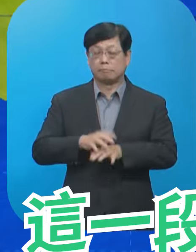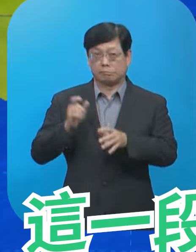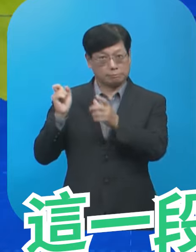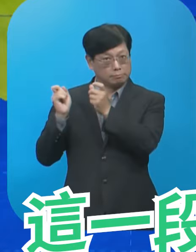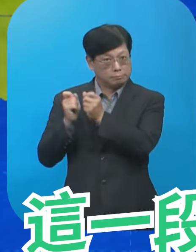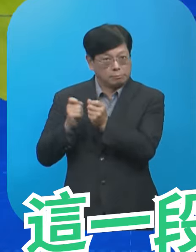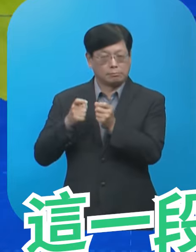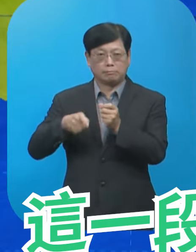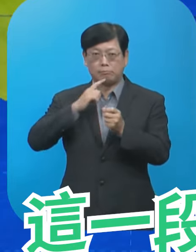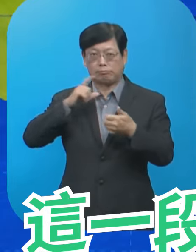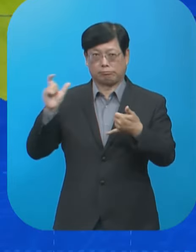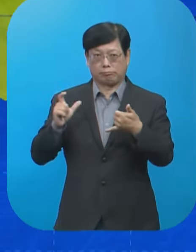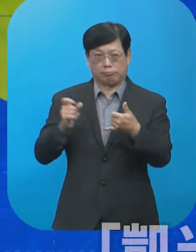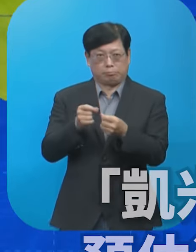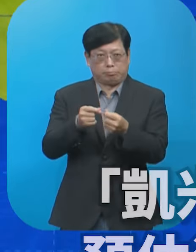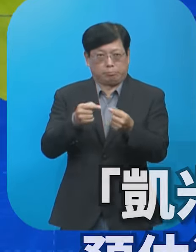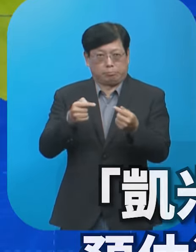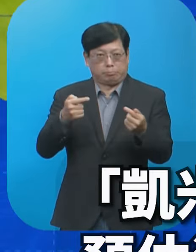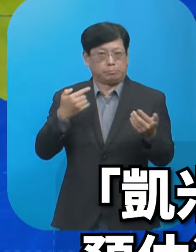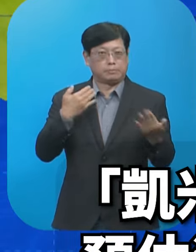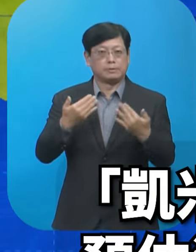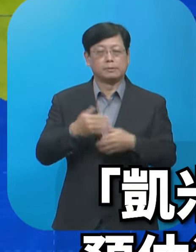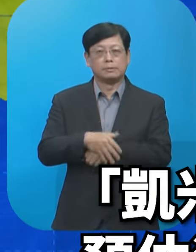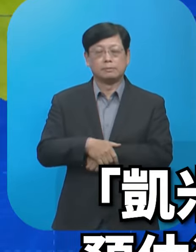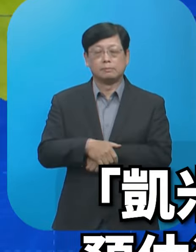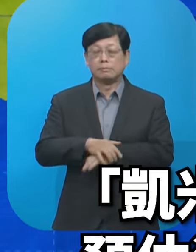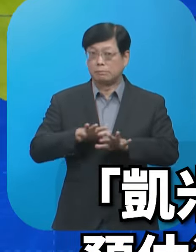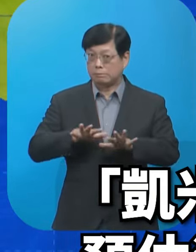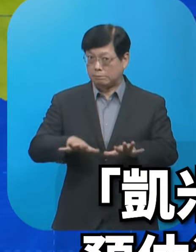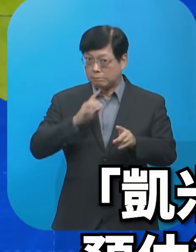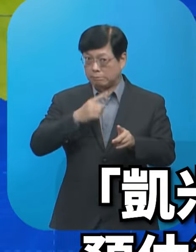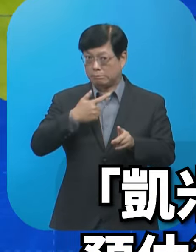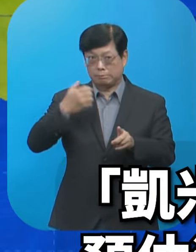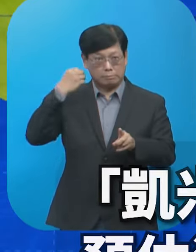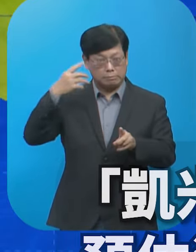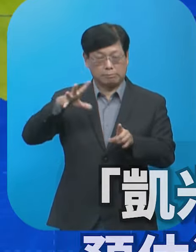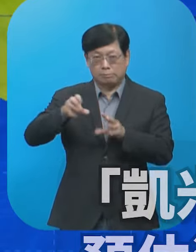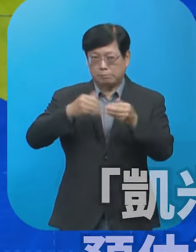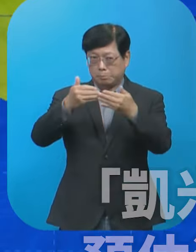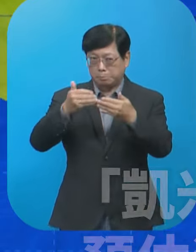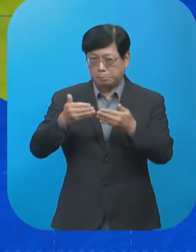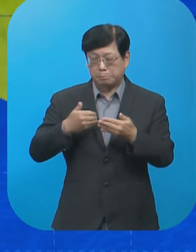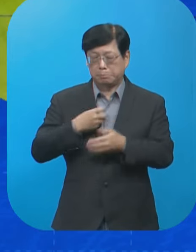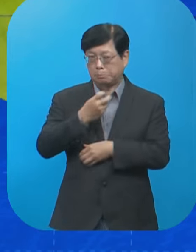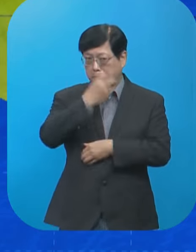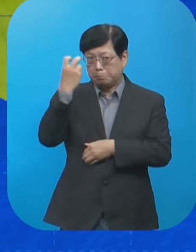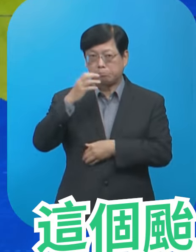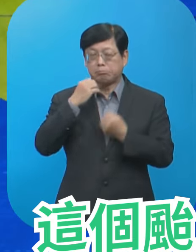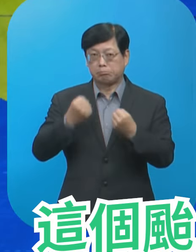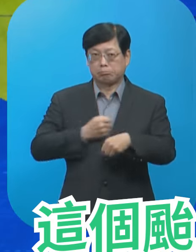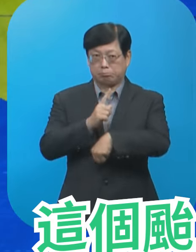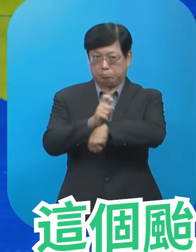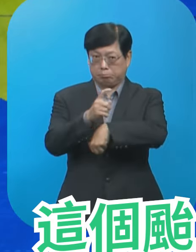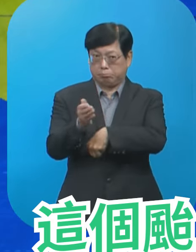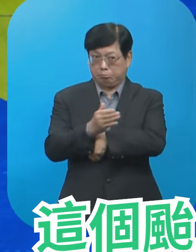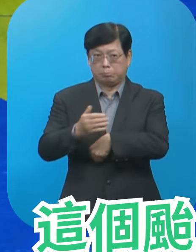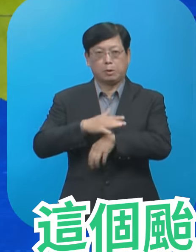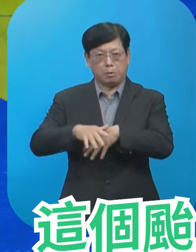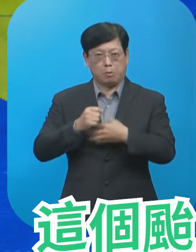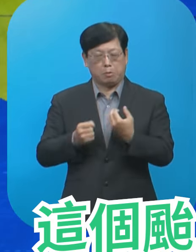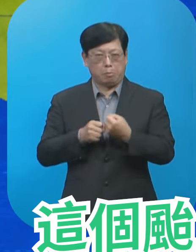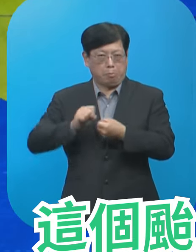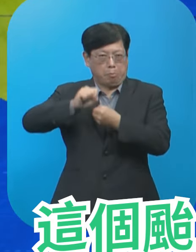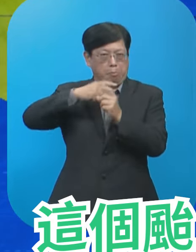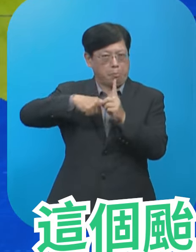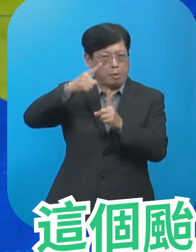这段时间因为台风的强度有明显的增强，我们根据最新的气象资料认为在11点的时候这个台风有达到